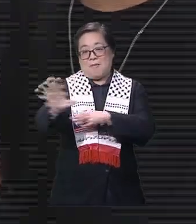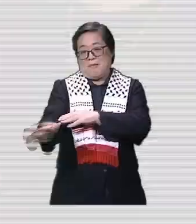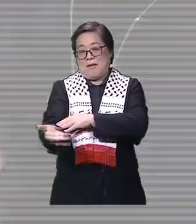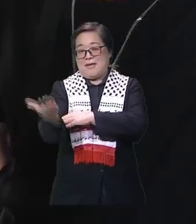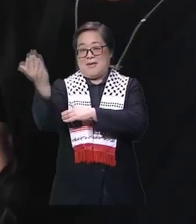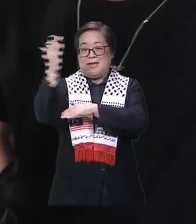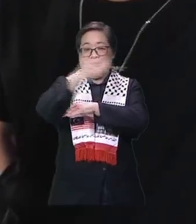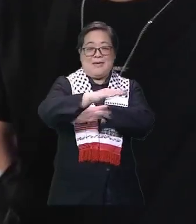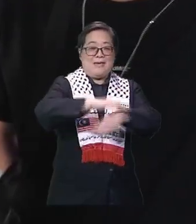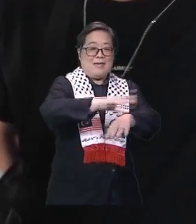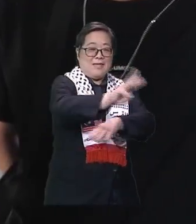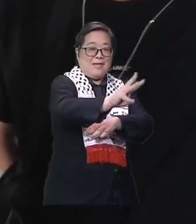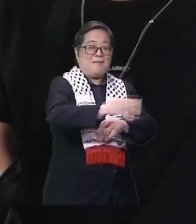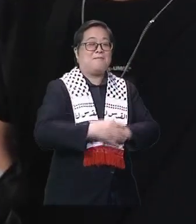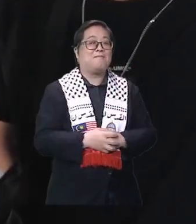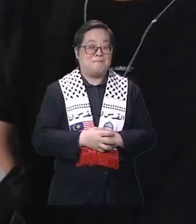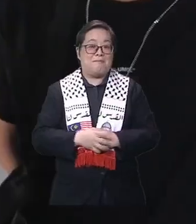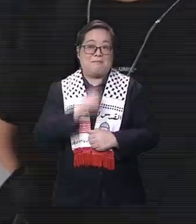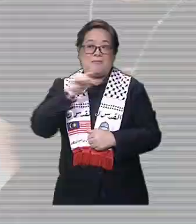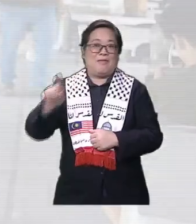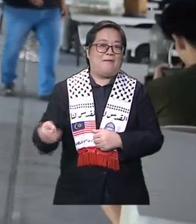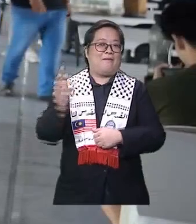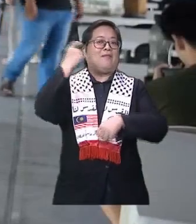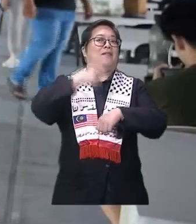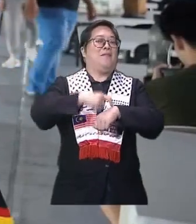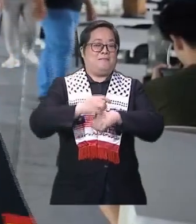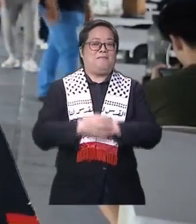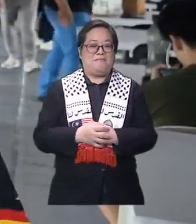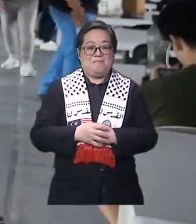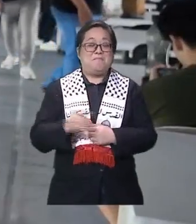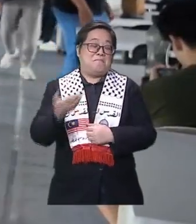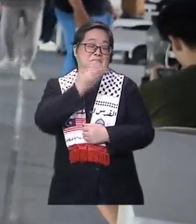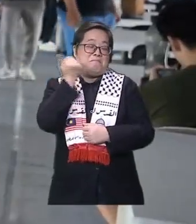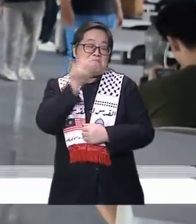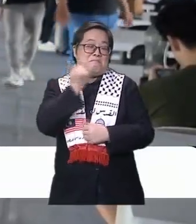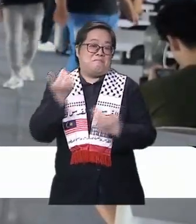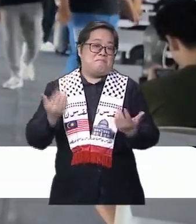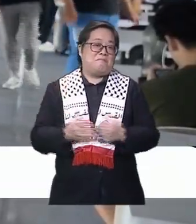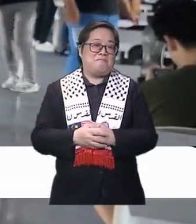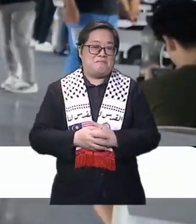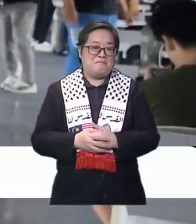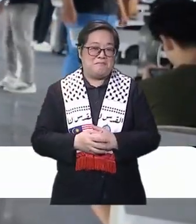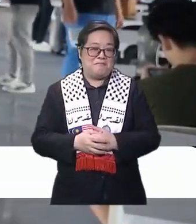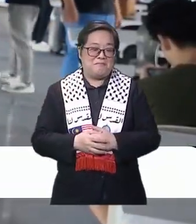pukul 6. Happy lah sebab first time. Best. Sebab